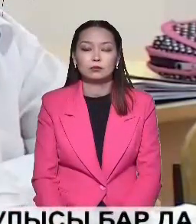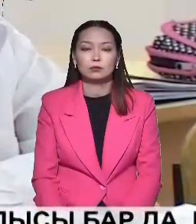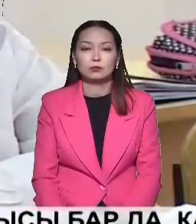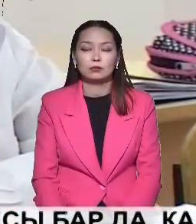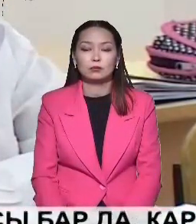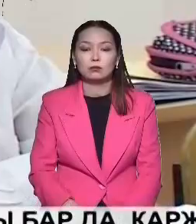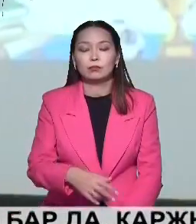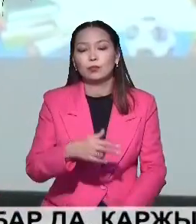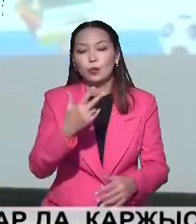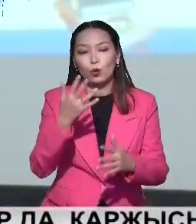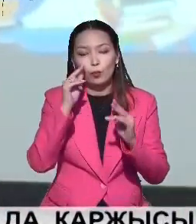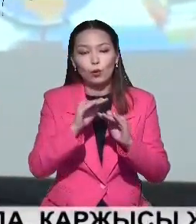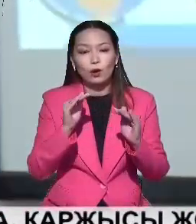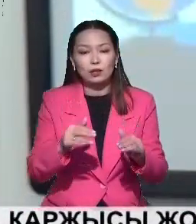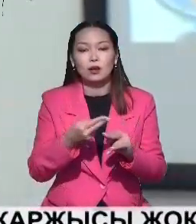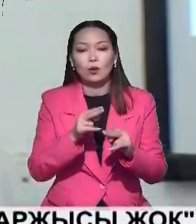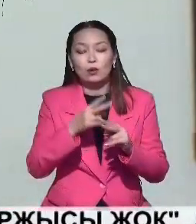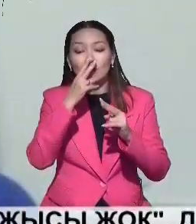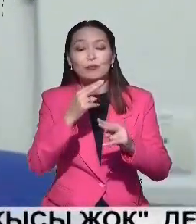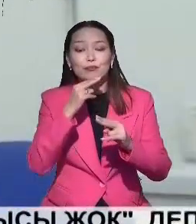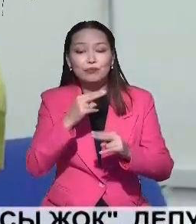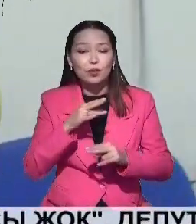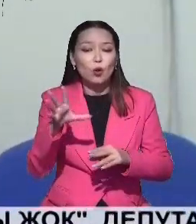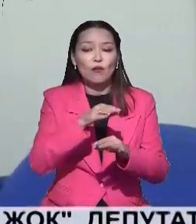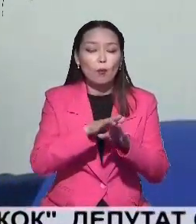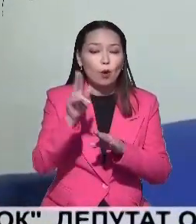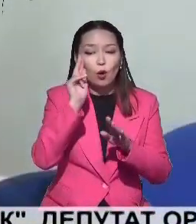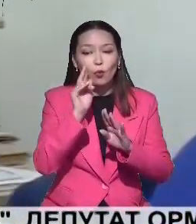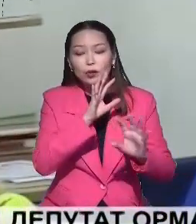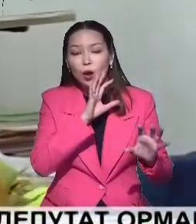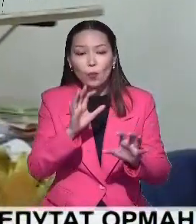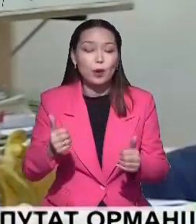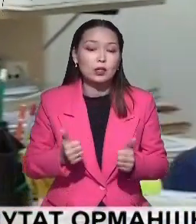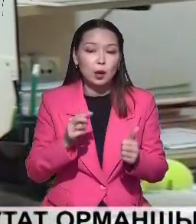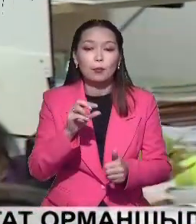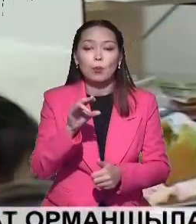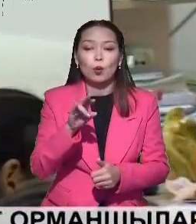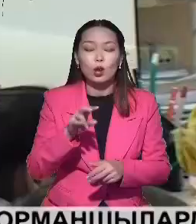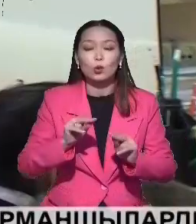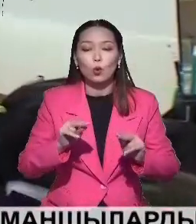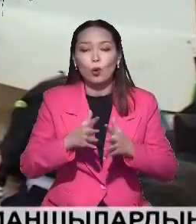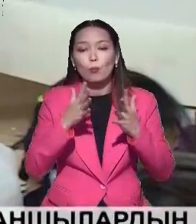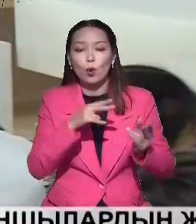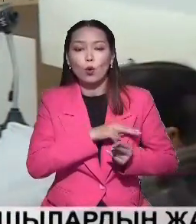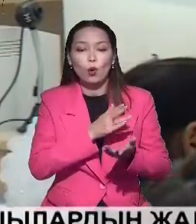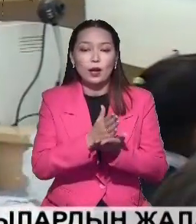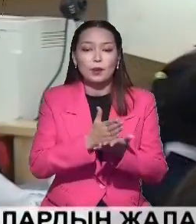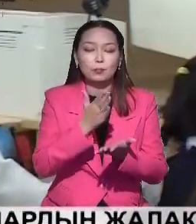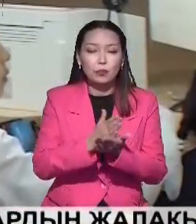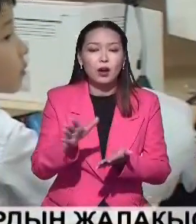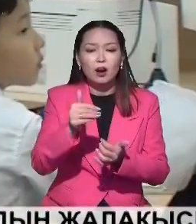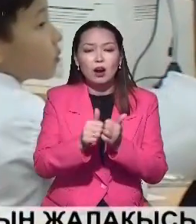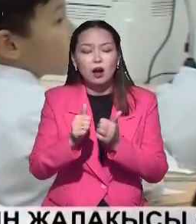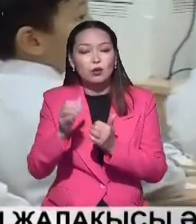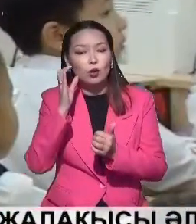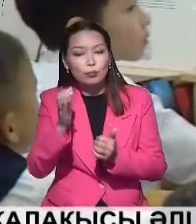35 оқушыны өзіне қаратып, олардың толыққанды білім алуына барын салып жатқан Бекболат мұғалімнің еңбегі зор. Әр үйдің еркесін тыңдап,